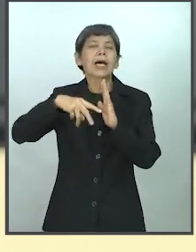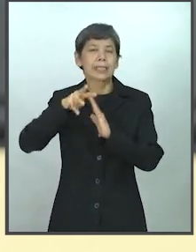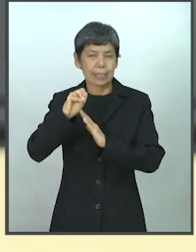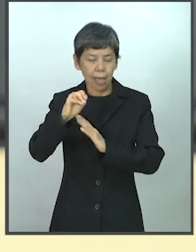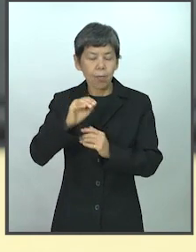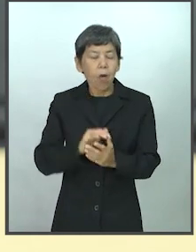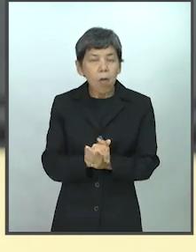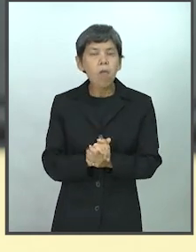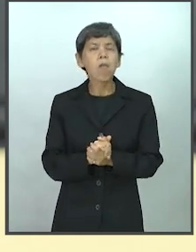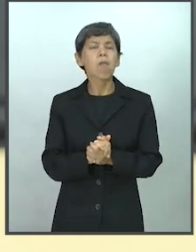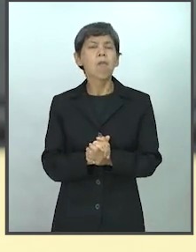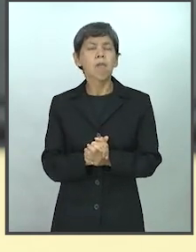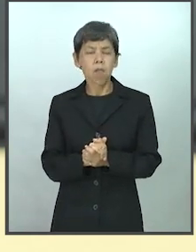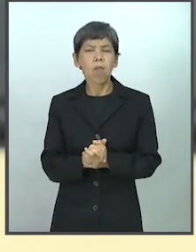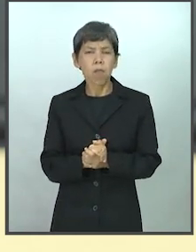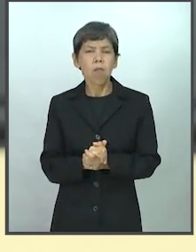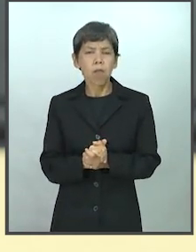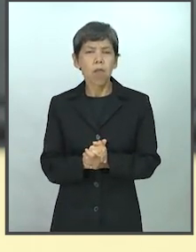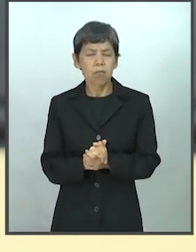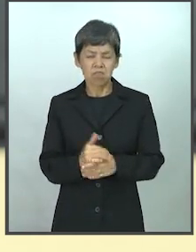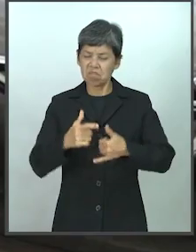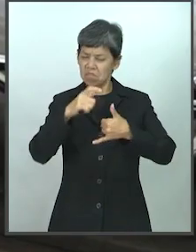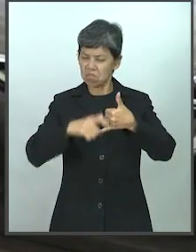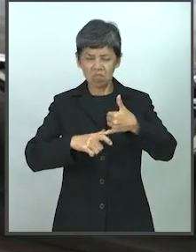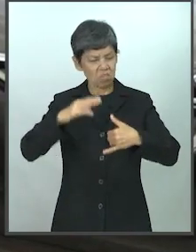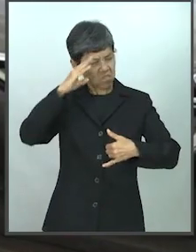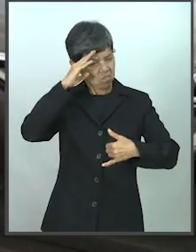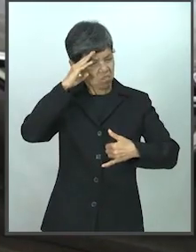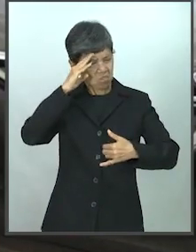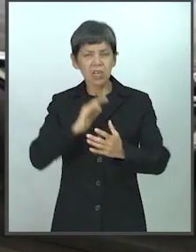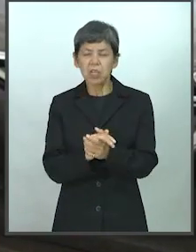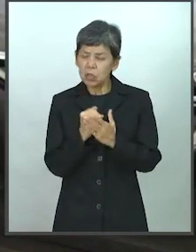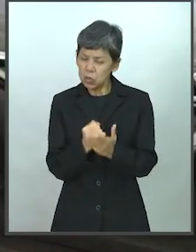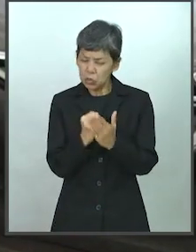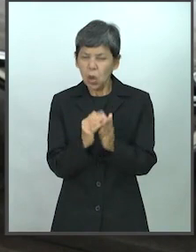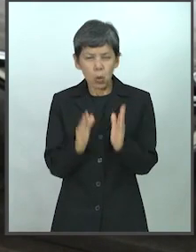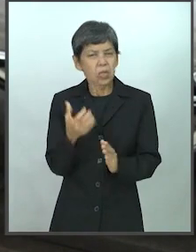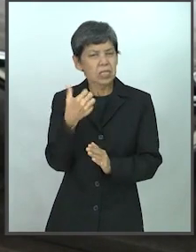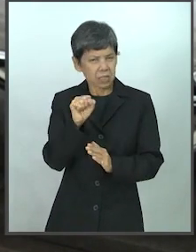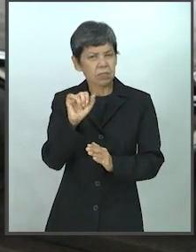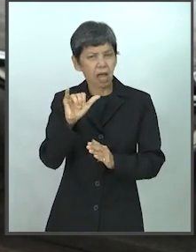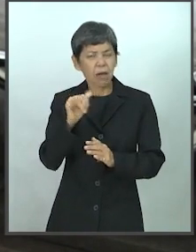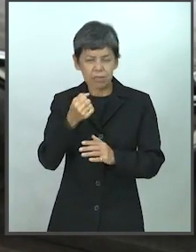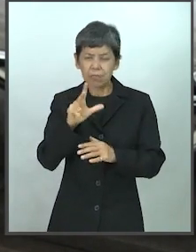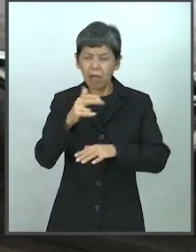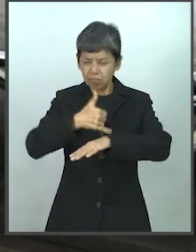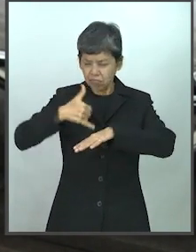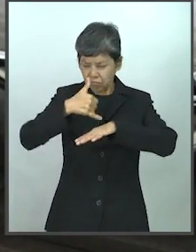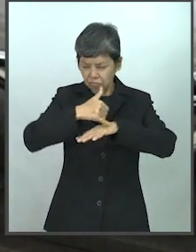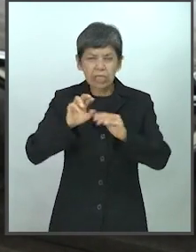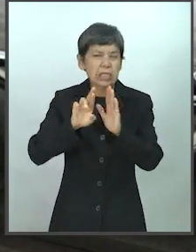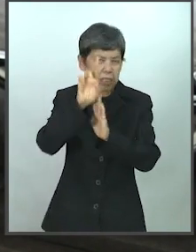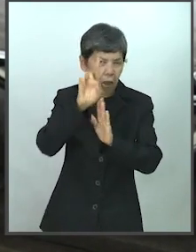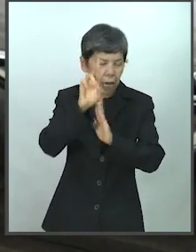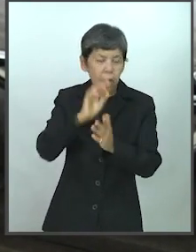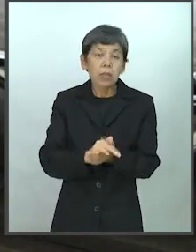แซมค่ะ มาแทนจ่าแซมนะฮะก็เป็นวีรบุรุษช่วยเด็กๆ13ชีวิตใช่ไหม ค่ะ ก็รบกวนนะฮะอ